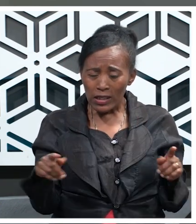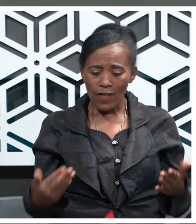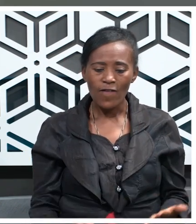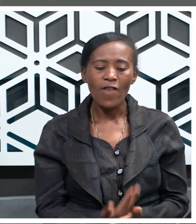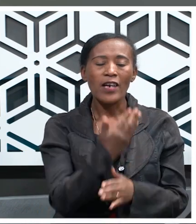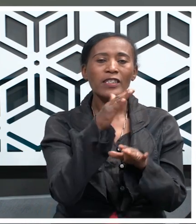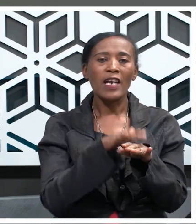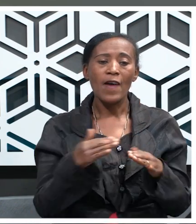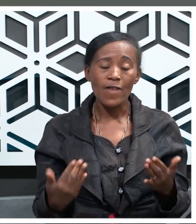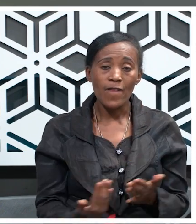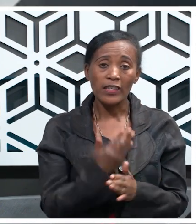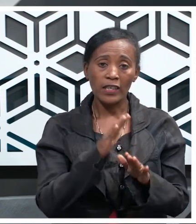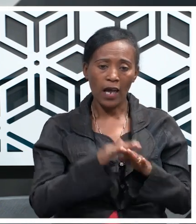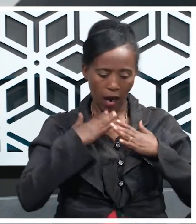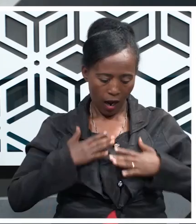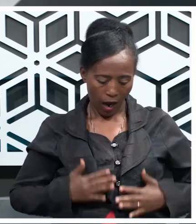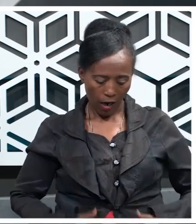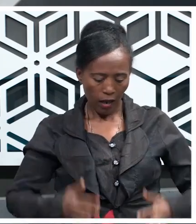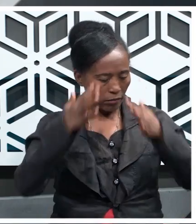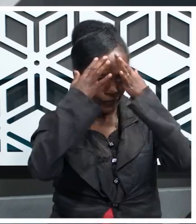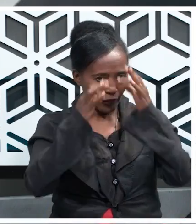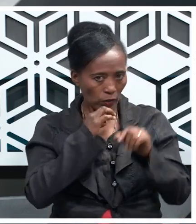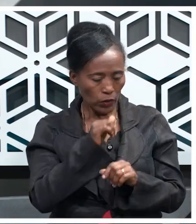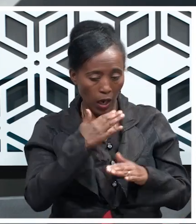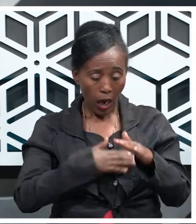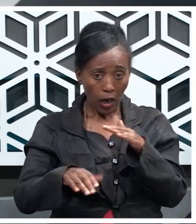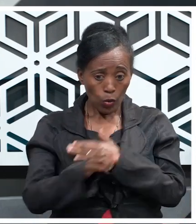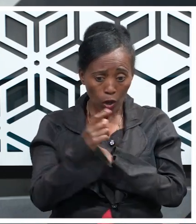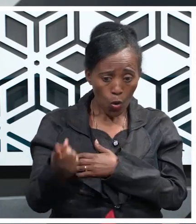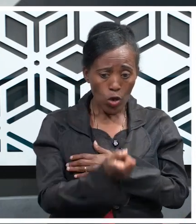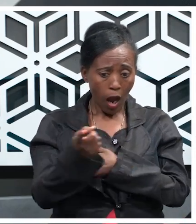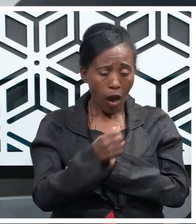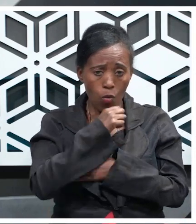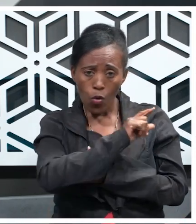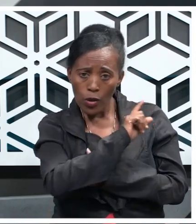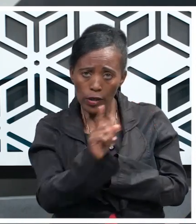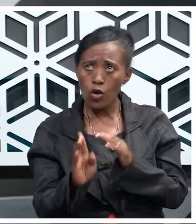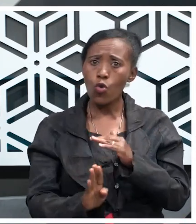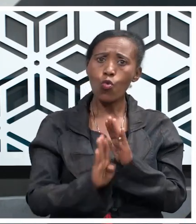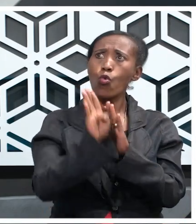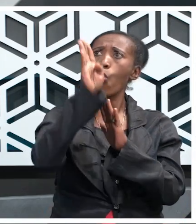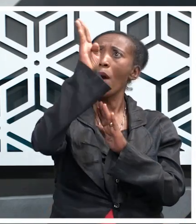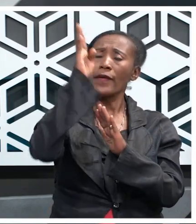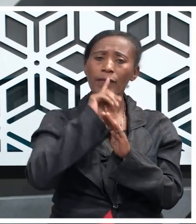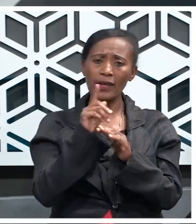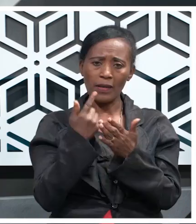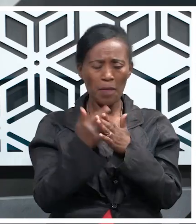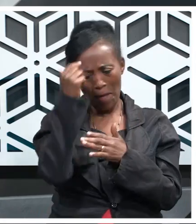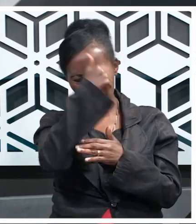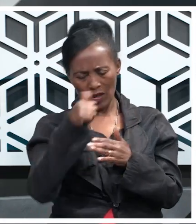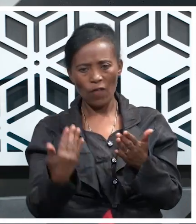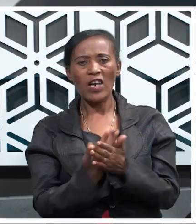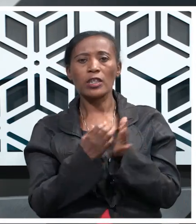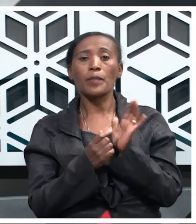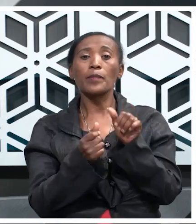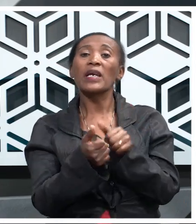ግን እንደዚህ ፋሽን ላይ ፋሽን አካልን አይወስንም። አካል ጉዳተኛ የሆነ ያልሆነ ቁመት ምናምን ኤኒዋን